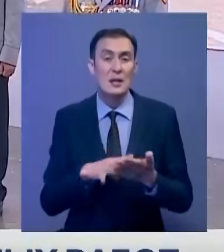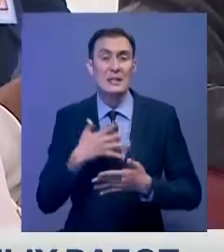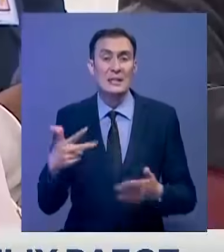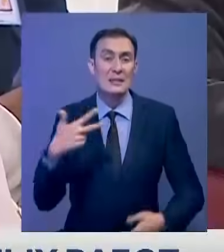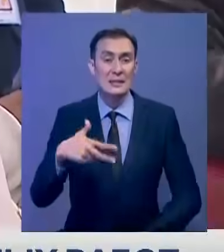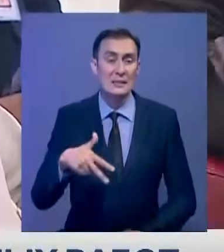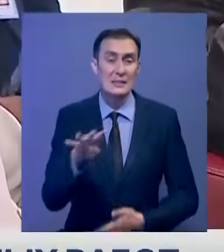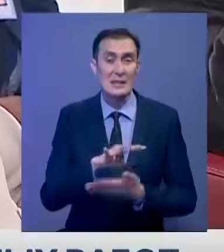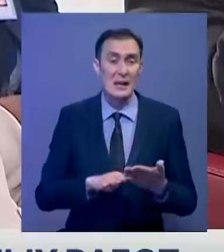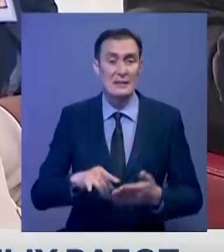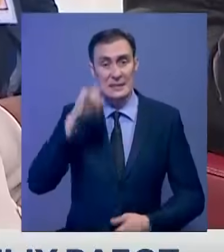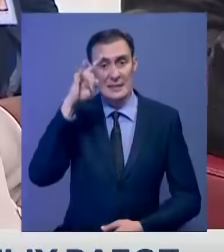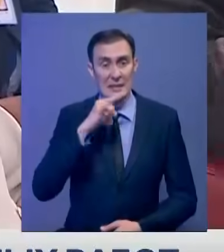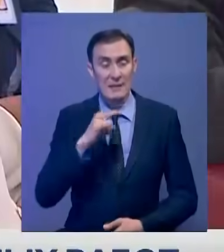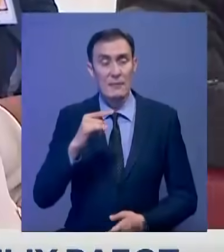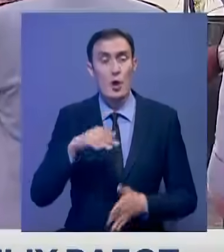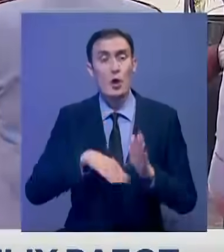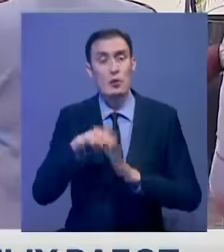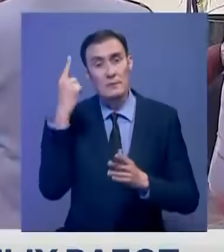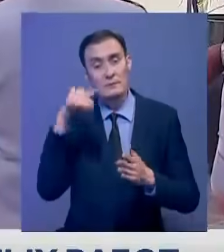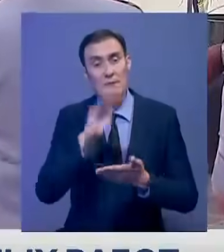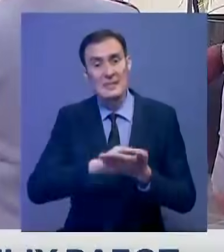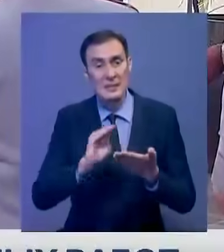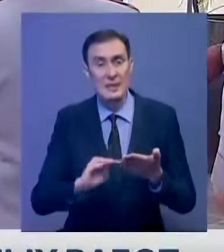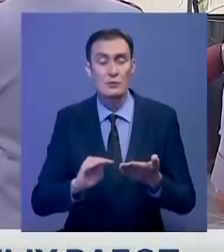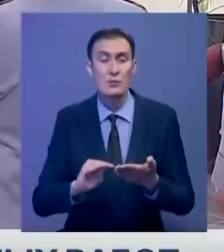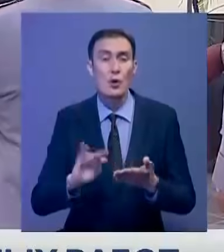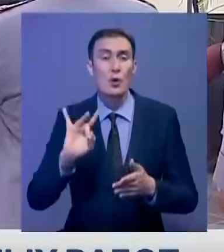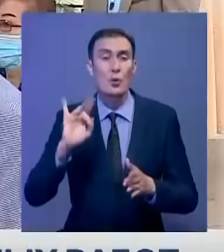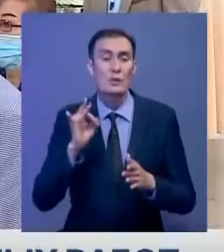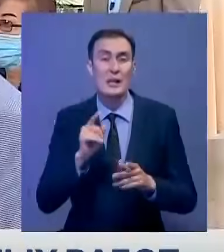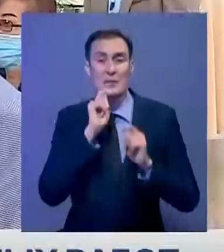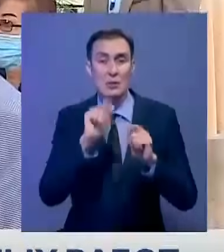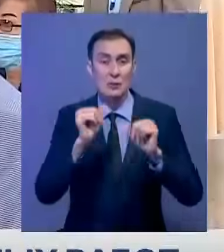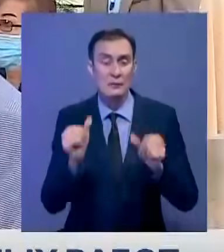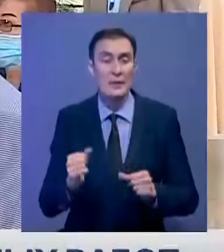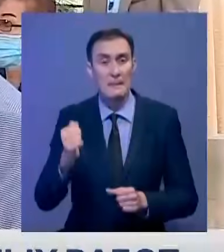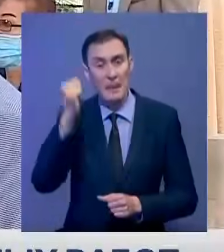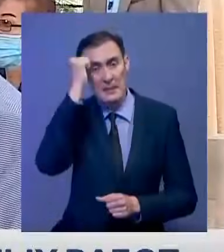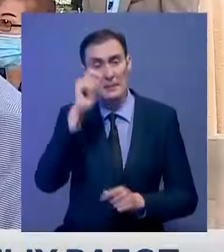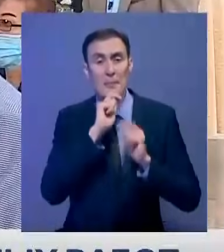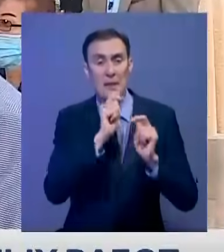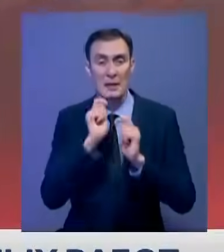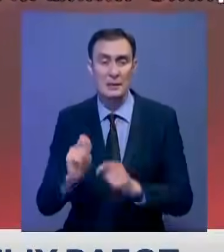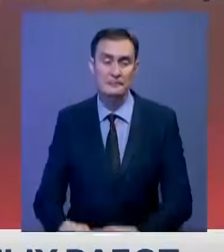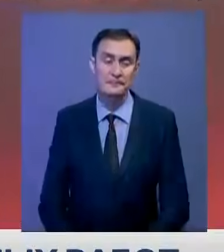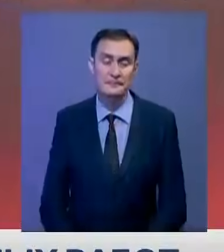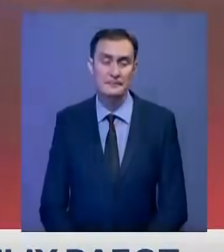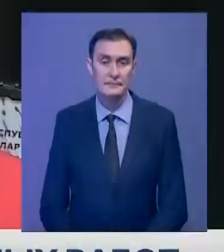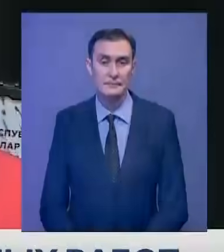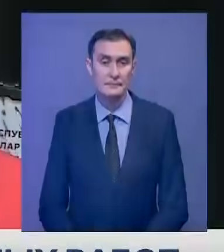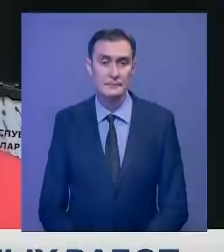30 заявок со всей страны. Авторов лучших произведений отметили хрустальными статуэтками и памятными подарками.